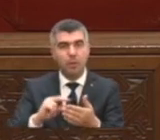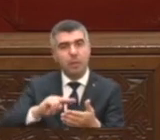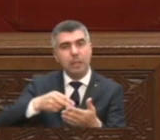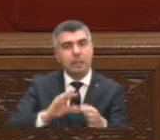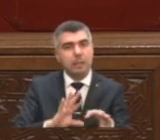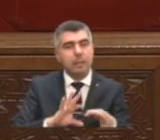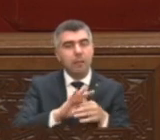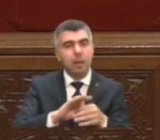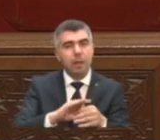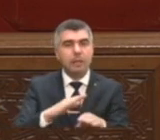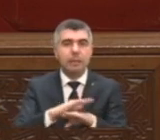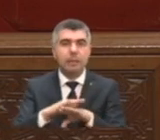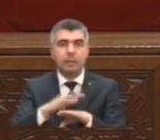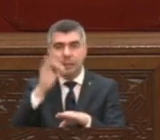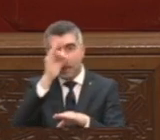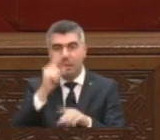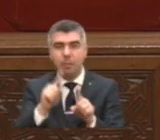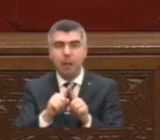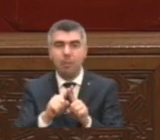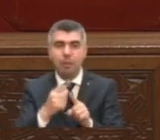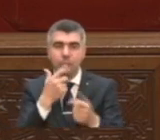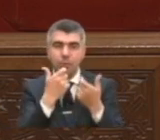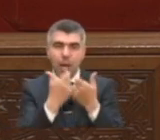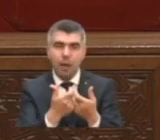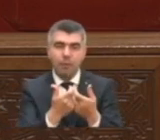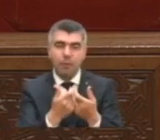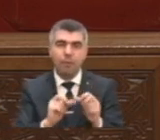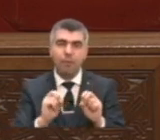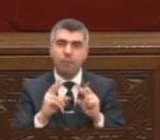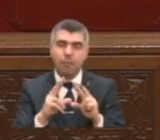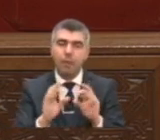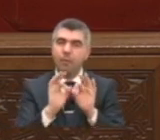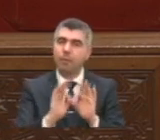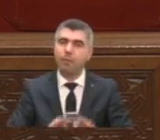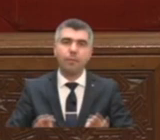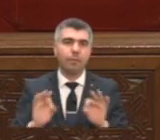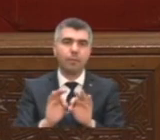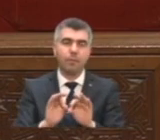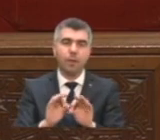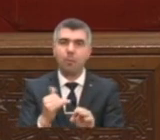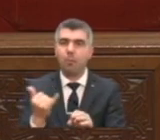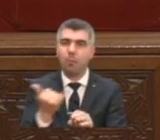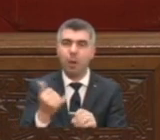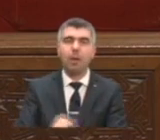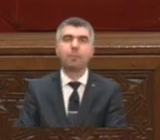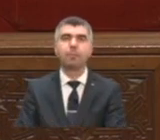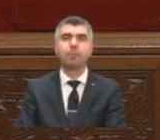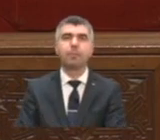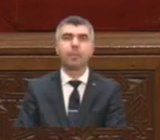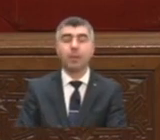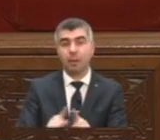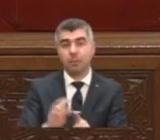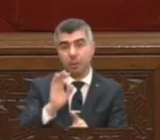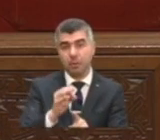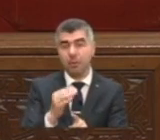اتفاقيه ونديروا بها السياسه، ولكن في ارض الواقع ما تتفعلش، ما تتفعلش لصعوبات ضبط هذيك الدراسات. فانا